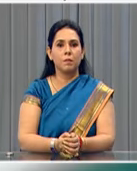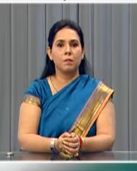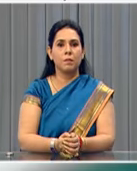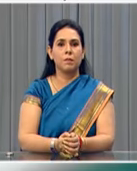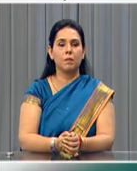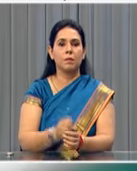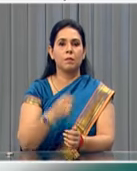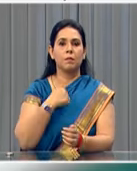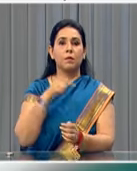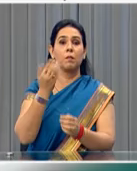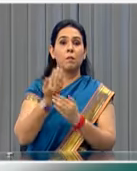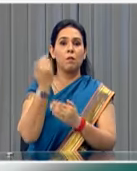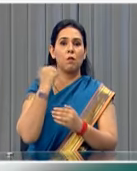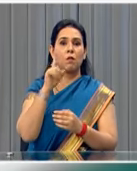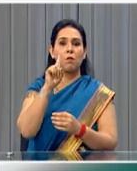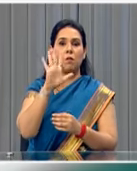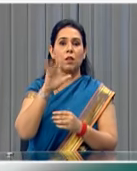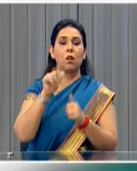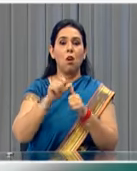मैंने गत 15 अगस्त को